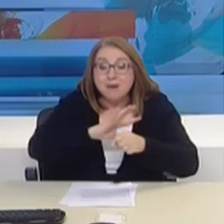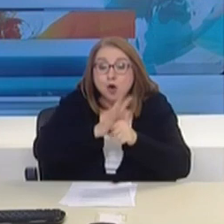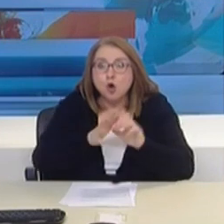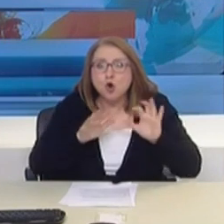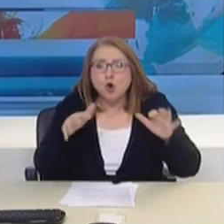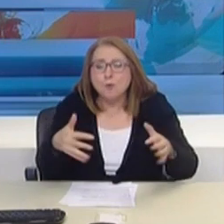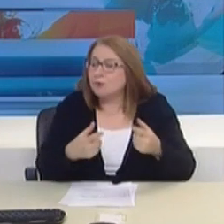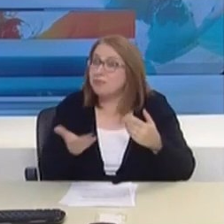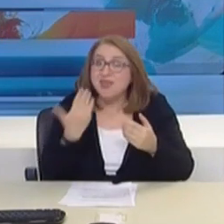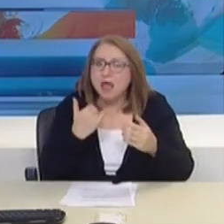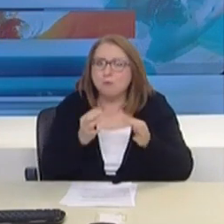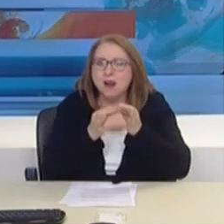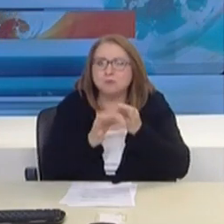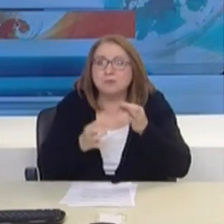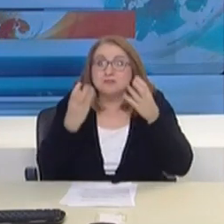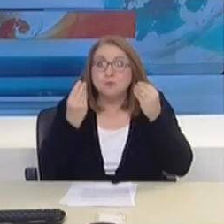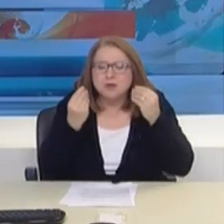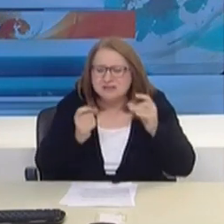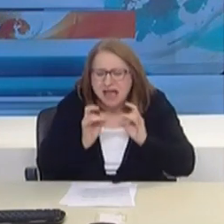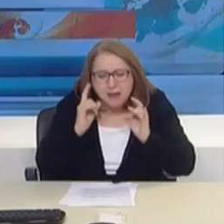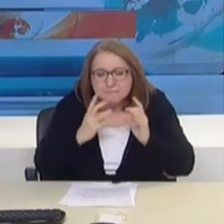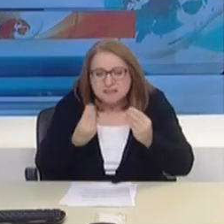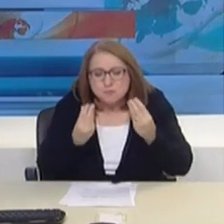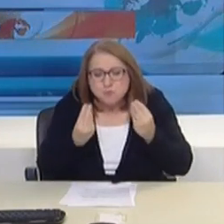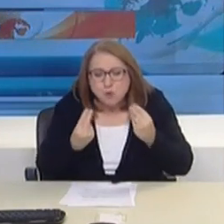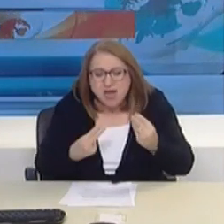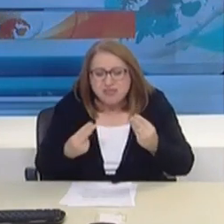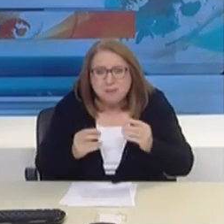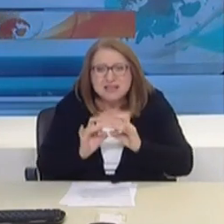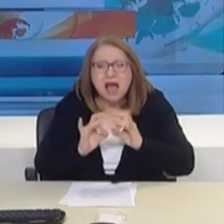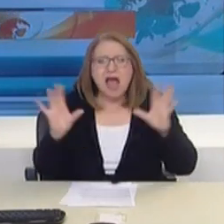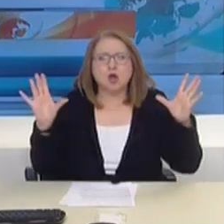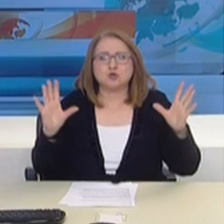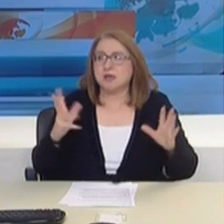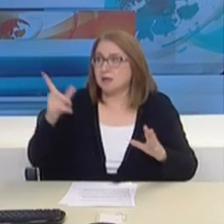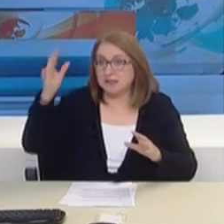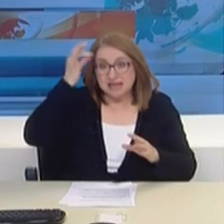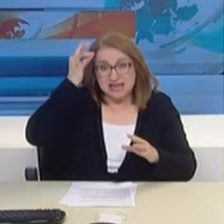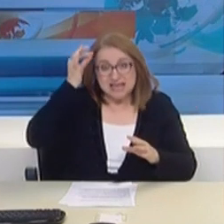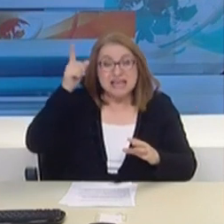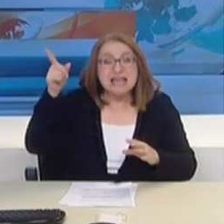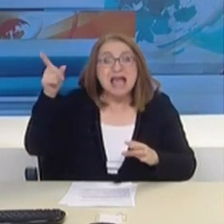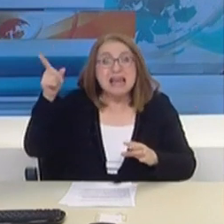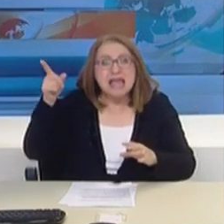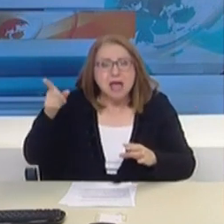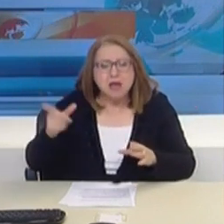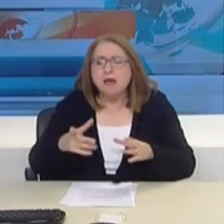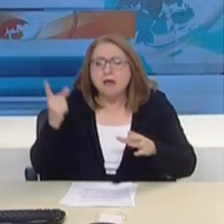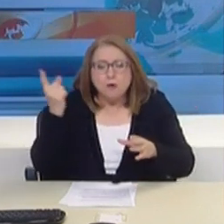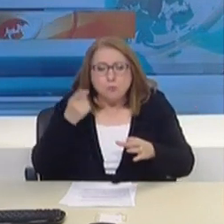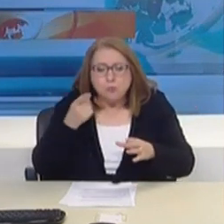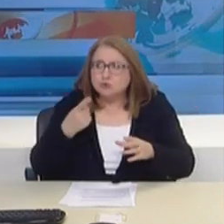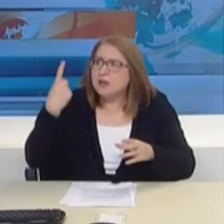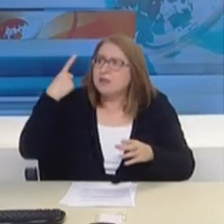λεπτομέρειες της επιδημιολογίας είναι άγνωστες. Γιατί στη Γαλλία τα ποσοστά νοσηλείας και κάποιες ηλικιακές κατανομές